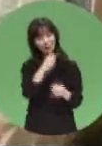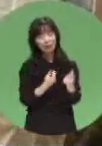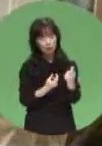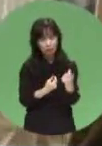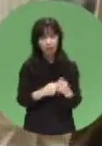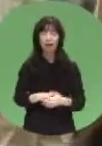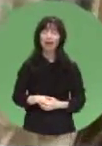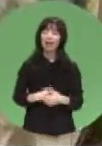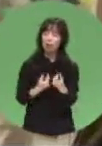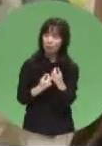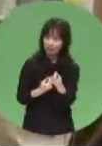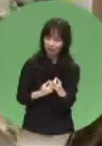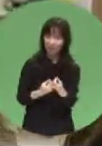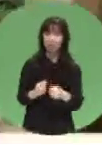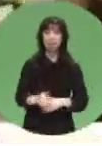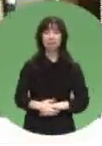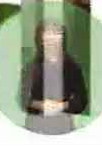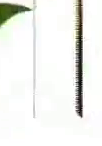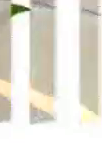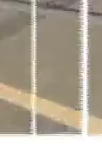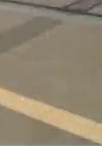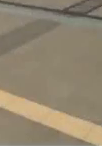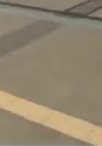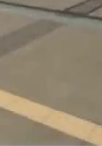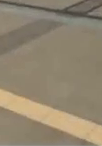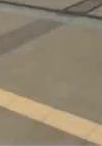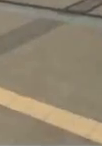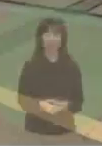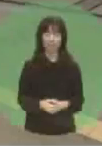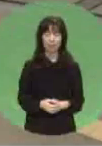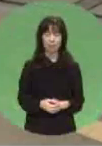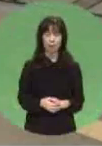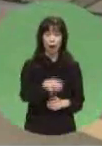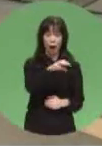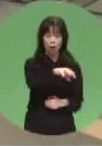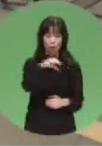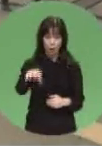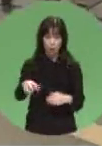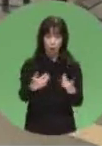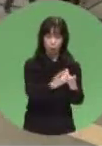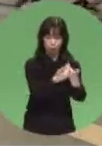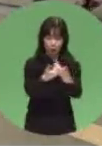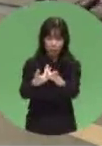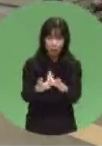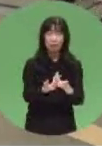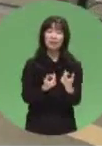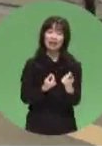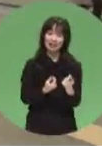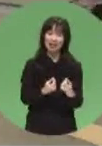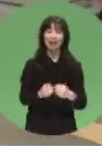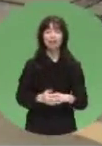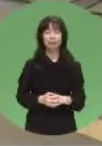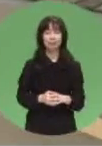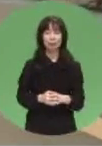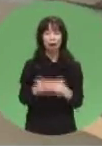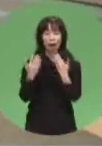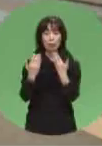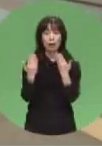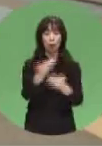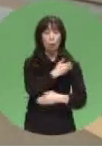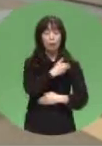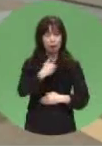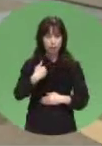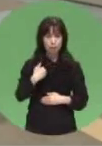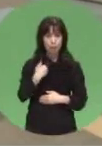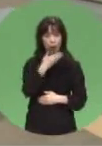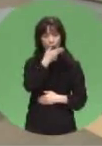ね、 ねするので。 本当にどこもたくさんの人で賑わっていました。まあ、勉強もできる